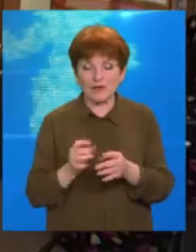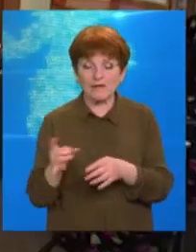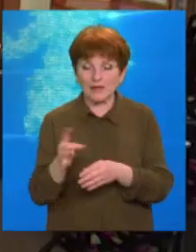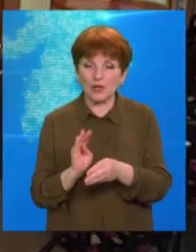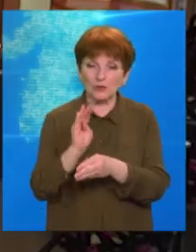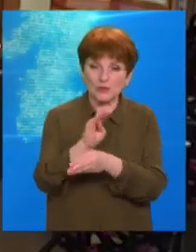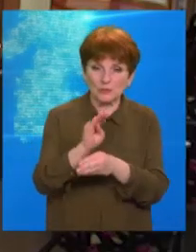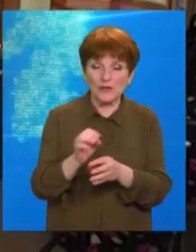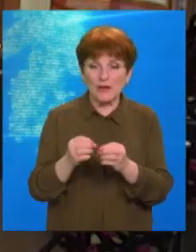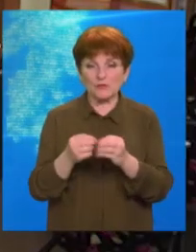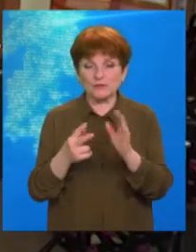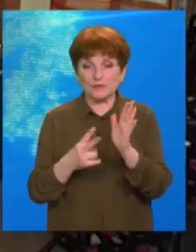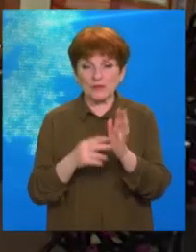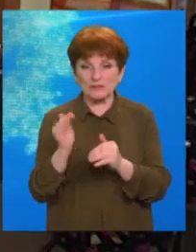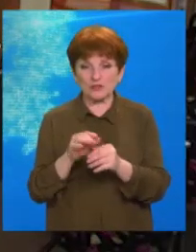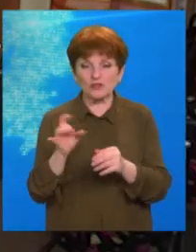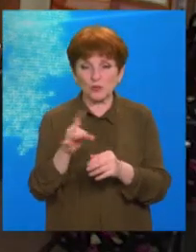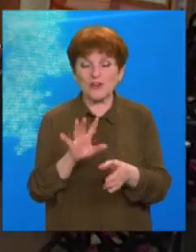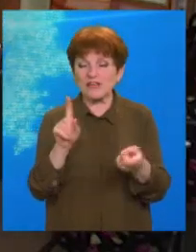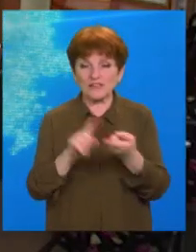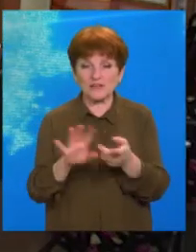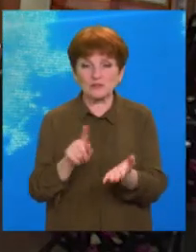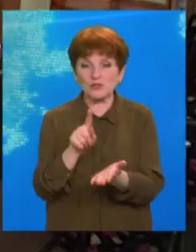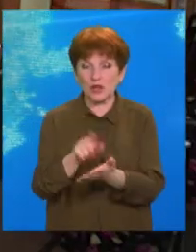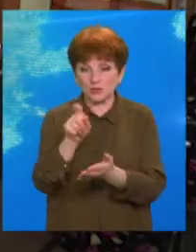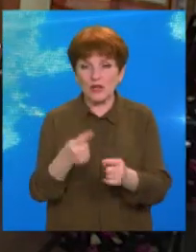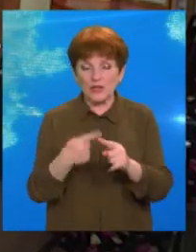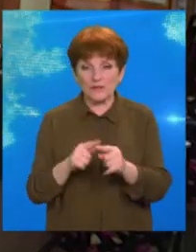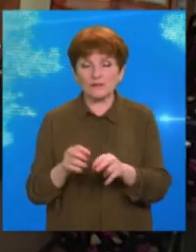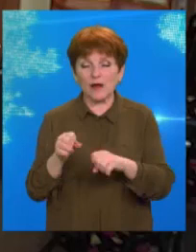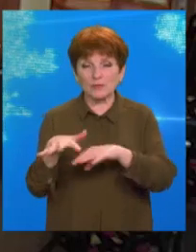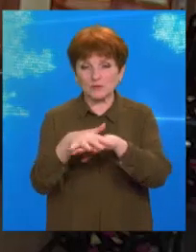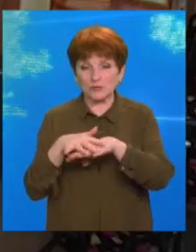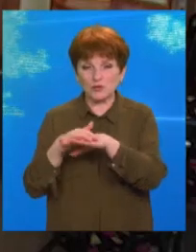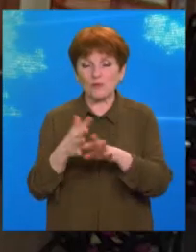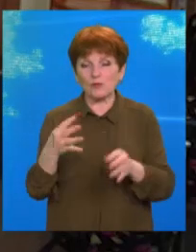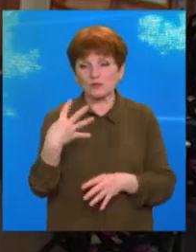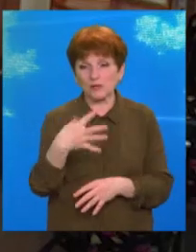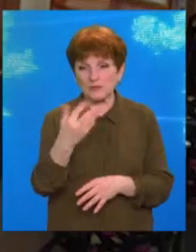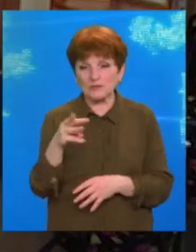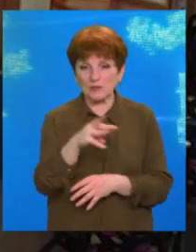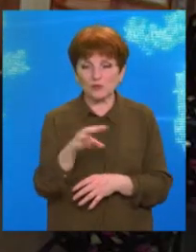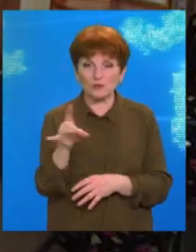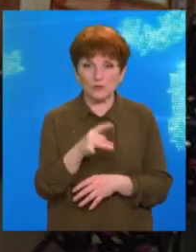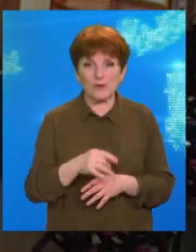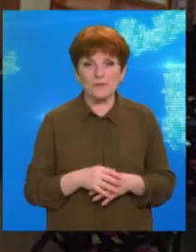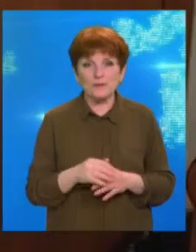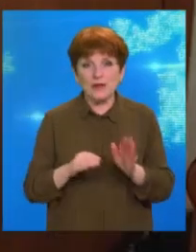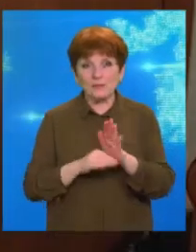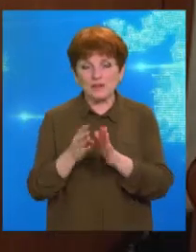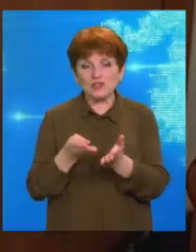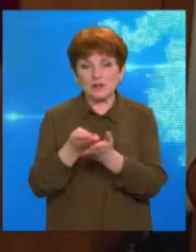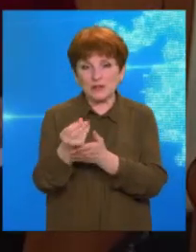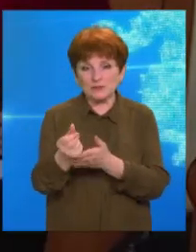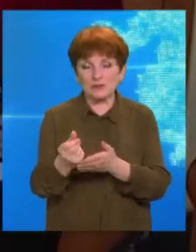по 17 тысяч рублей вне зависимости от должности. На это из областного бюджета направили более 45 миллионов рублей. Повышенный размер выплат